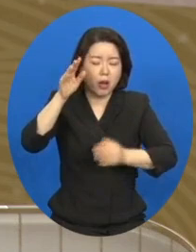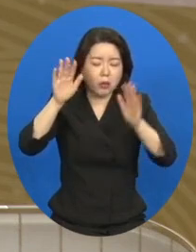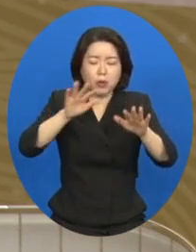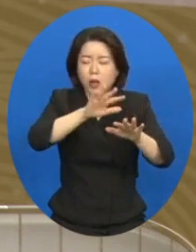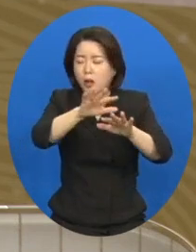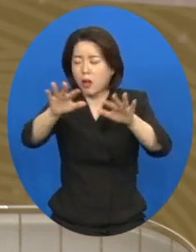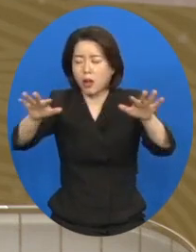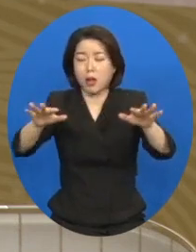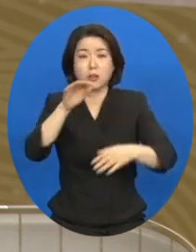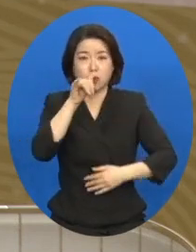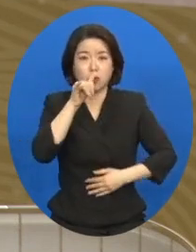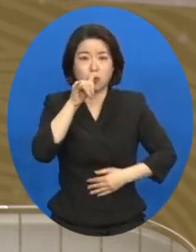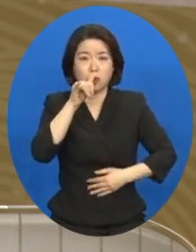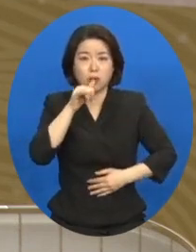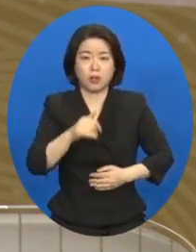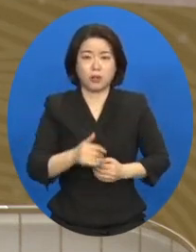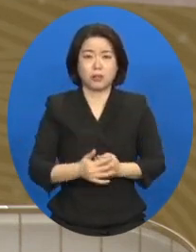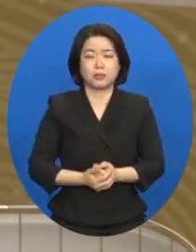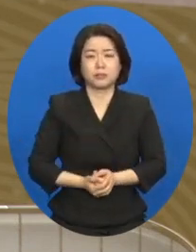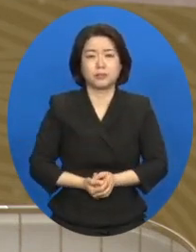봤습니다.